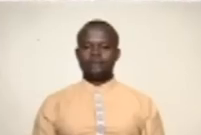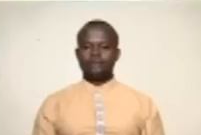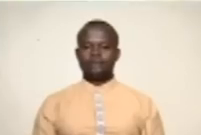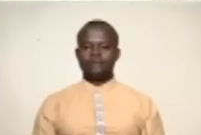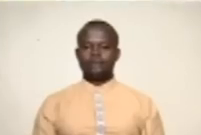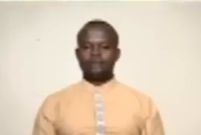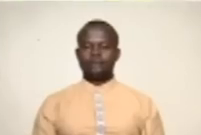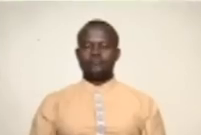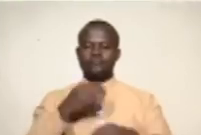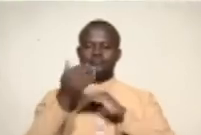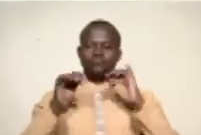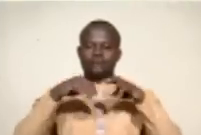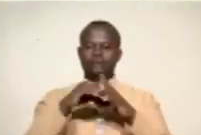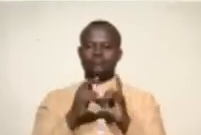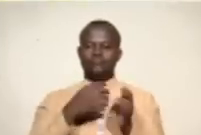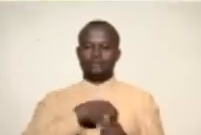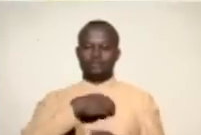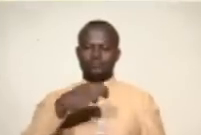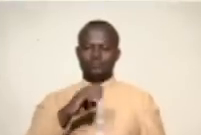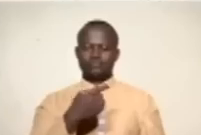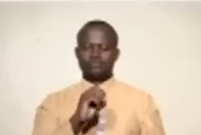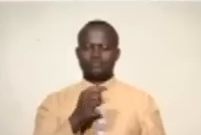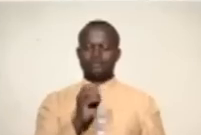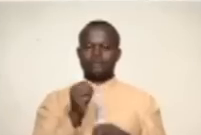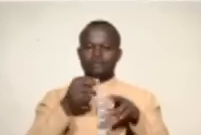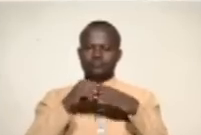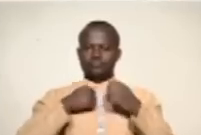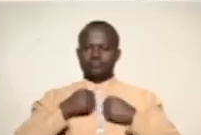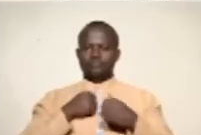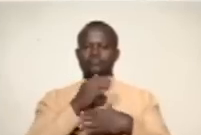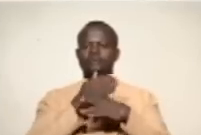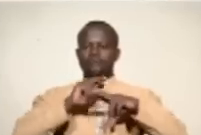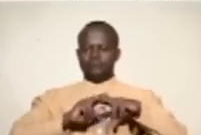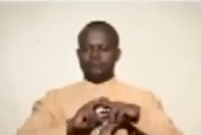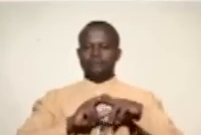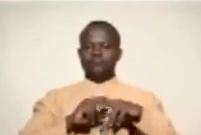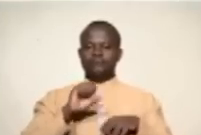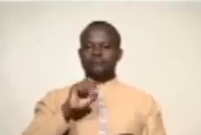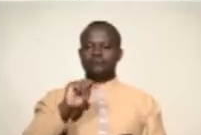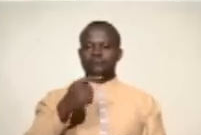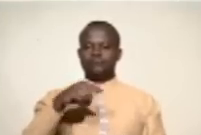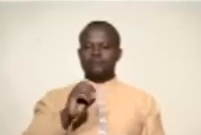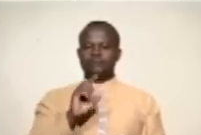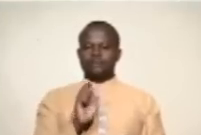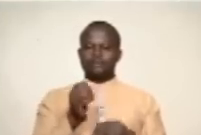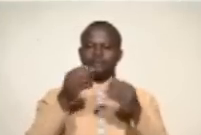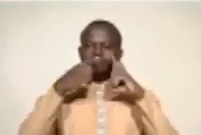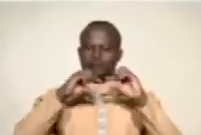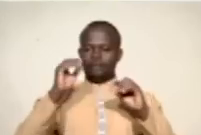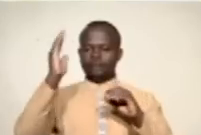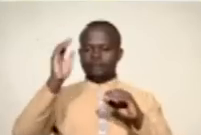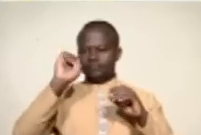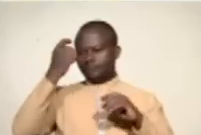it's good. Nyuma yo kwitabira inama ya CHOGM yabereye mu Rwanda mwaka ushize, Minisitiri w'Intebe w'Igihugu cya Singapore Lin Long yaje kugeza ijambo ku